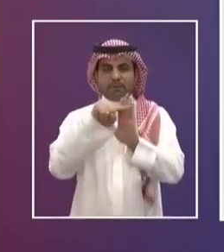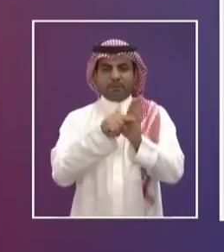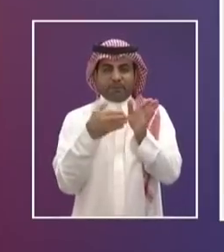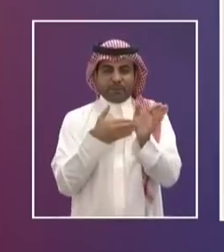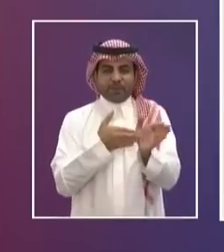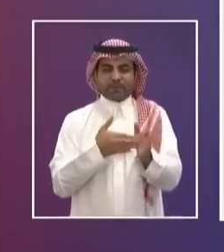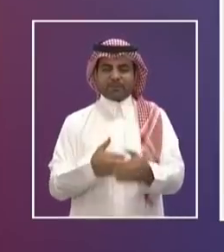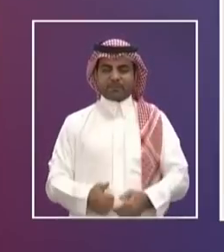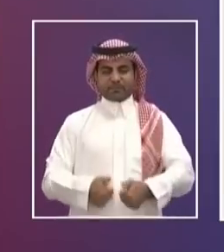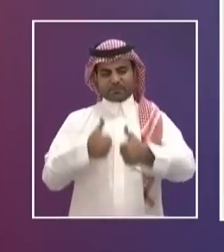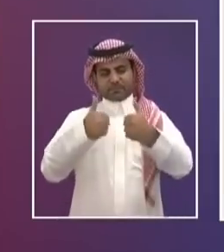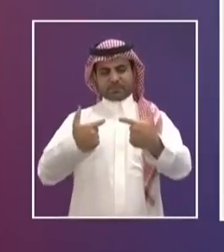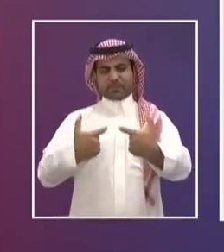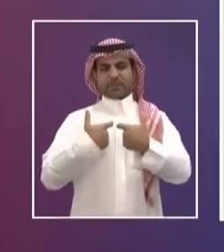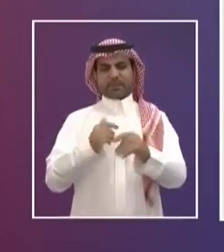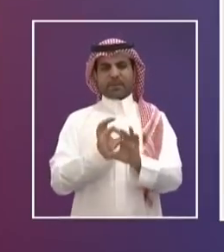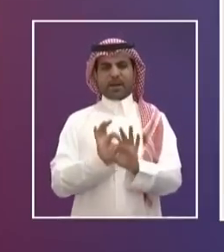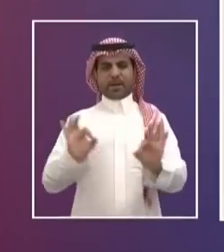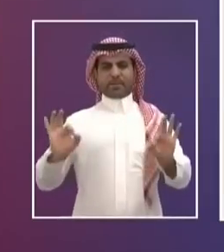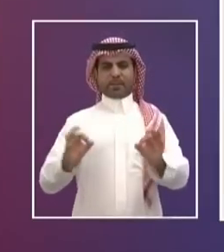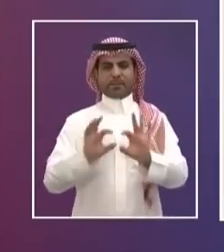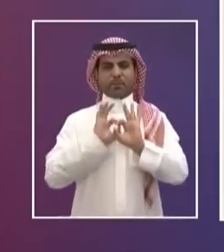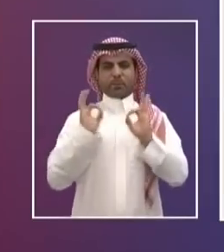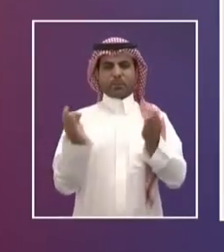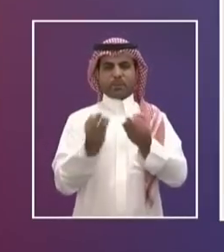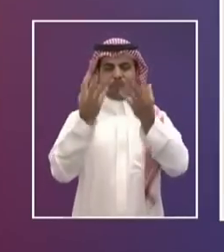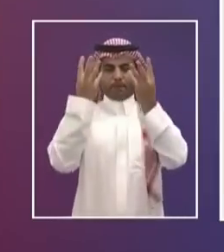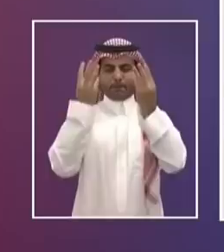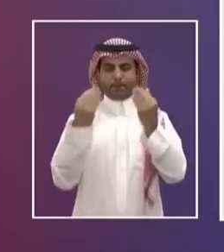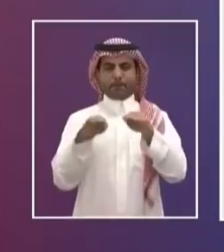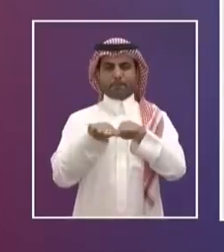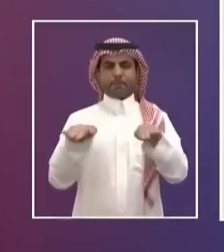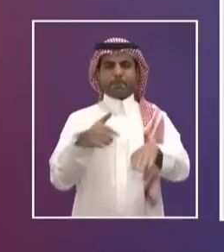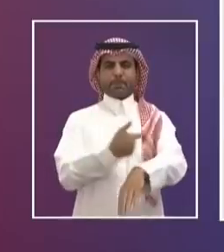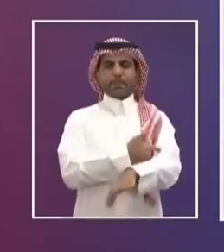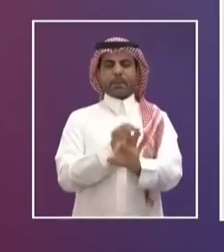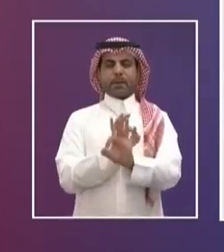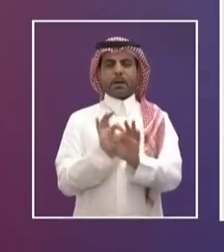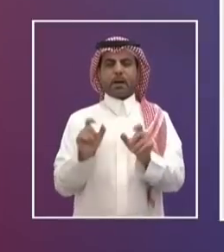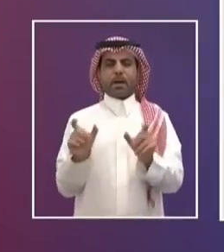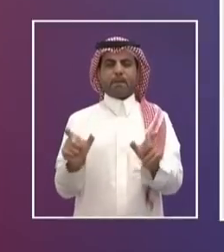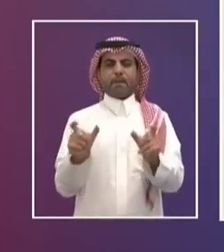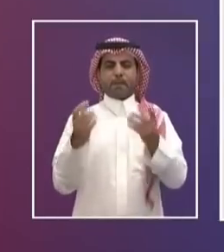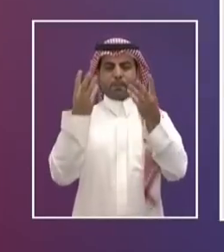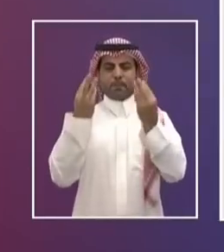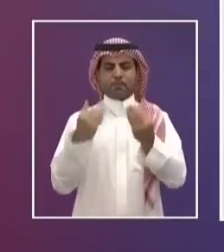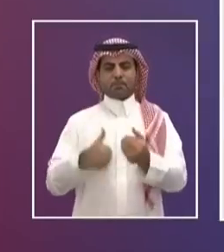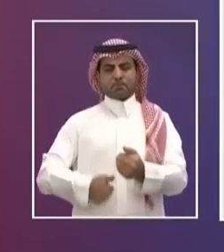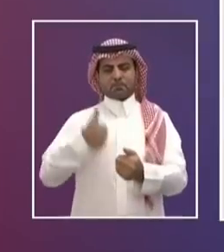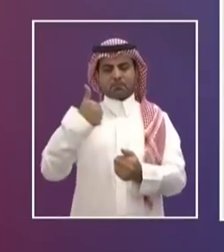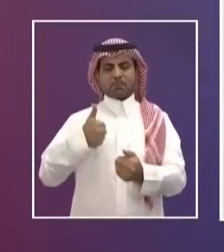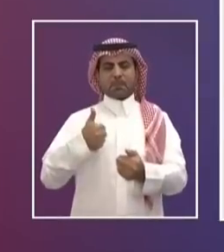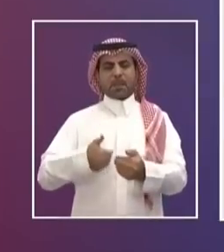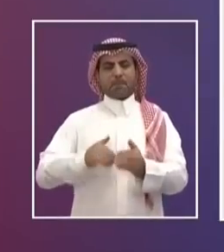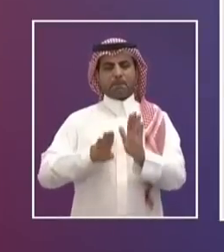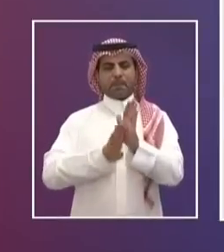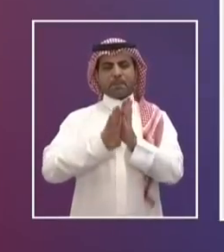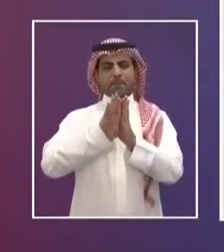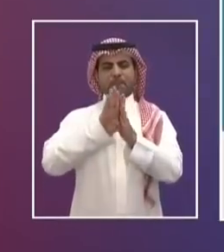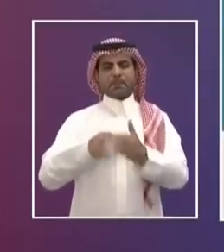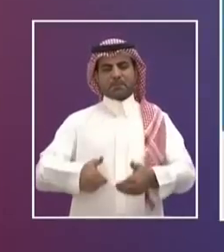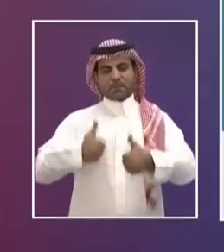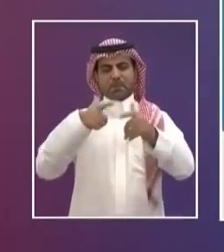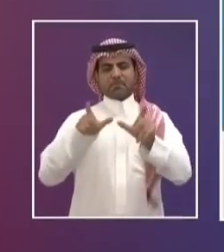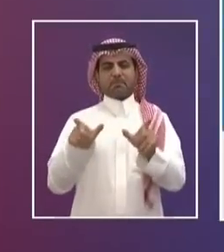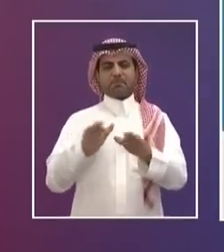الاحترازات والبروتوكولات التي تقينا، سيكون المجتمع في أمان صحي ونستمر بإذن الله في حالة استقرار وباتجاهات أفضل وإيجابية